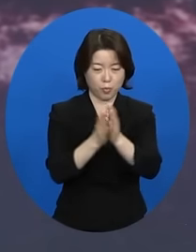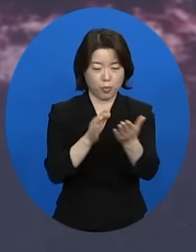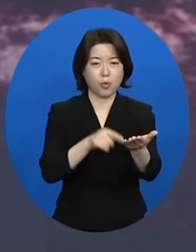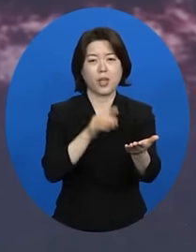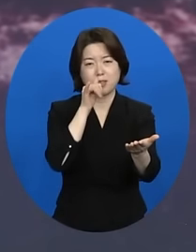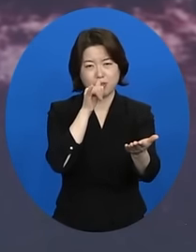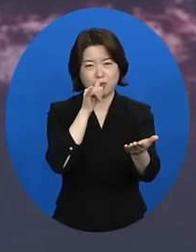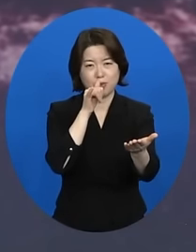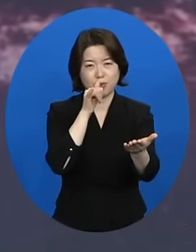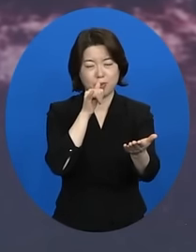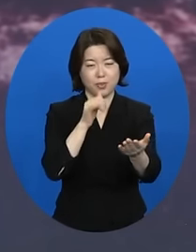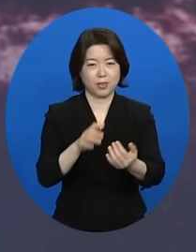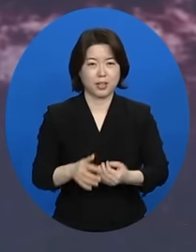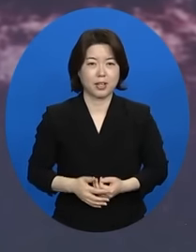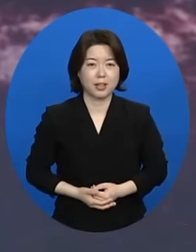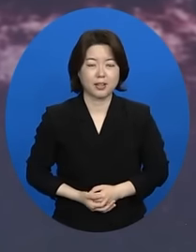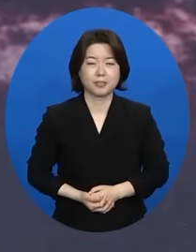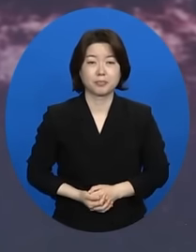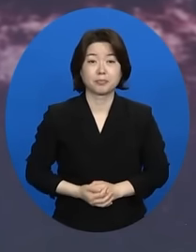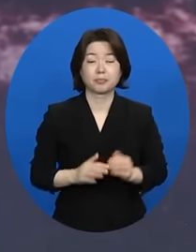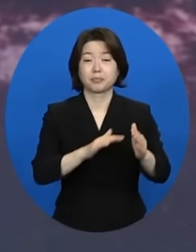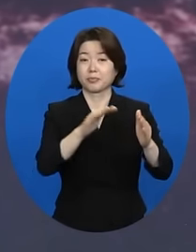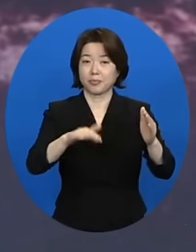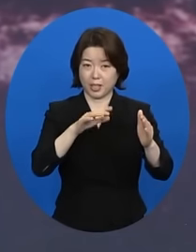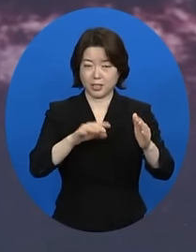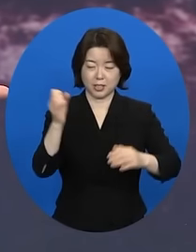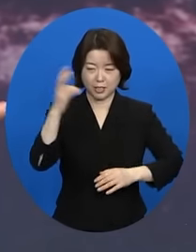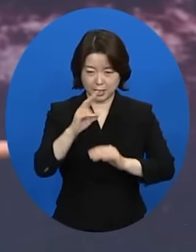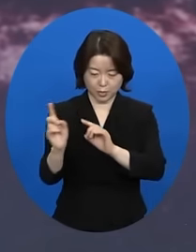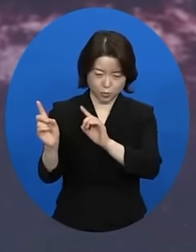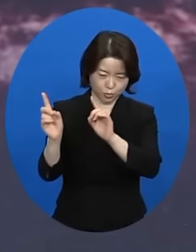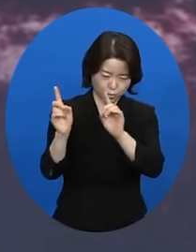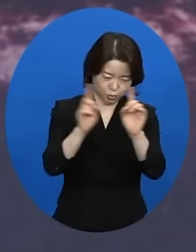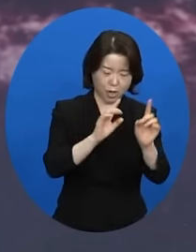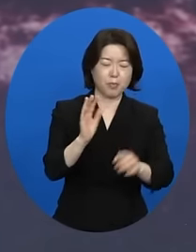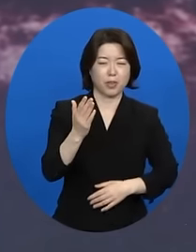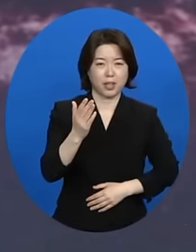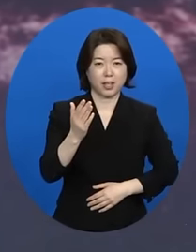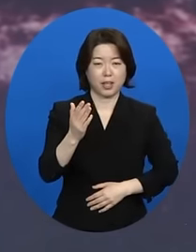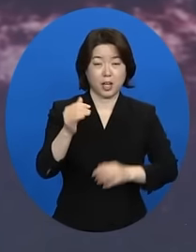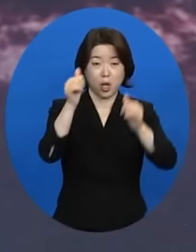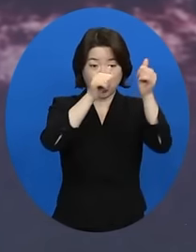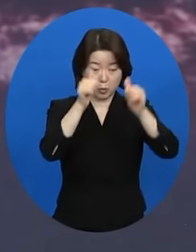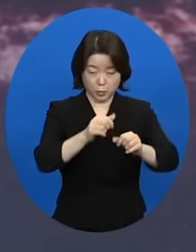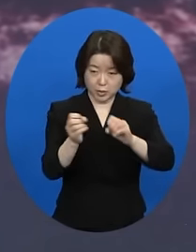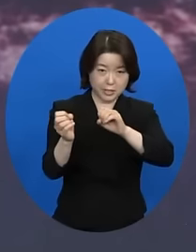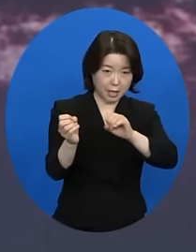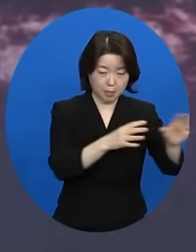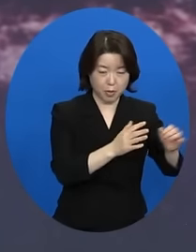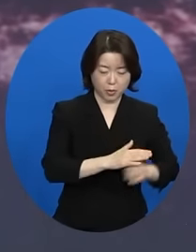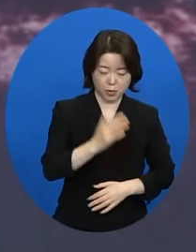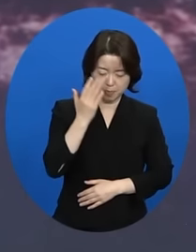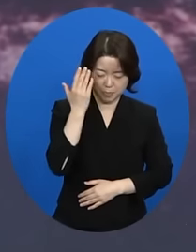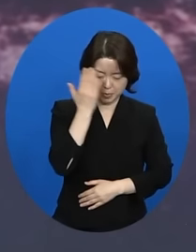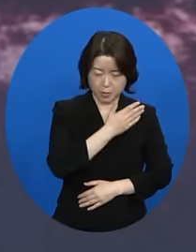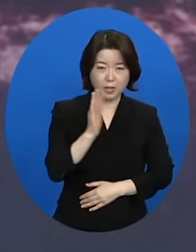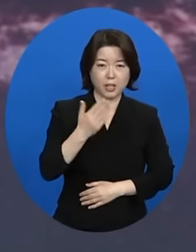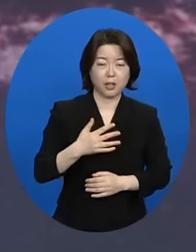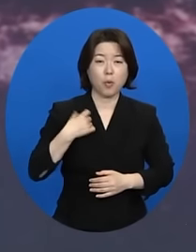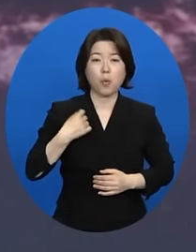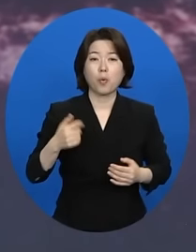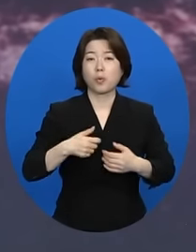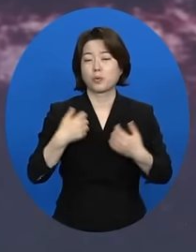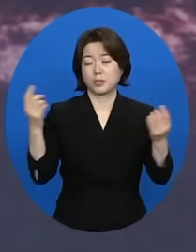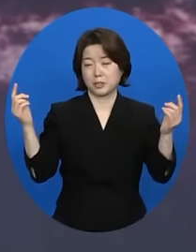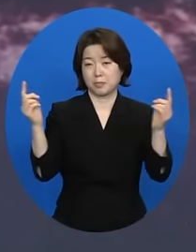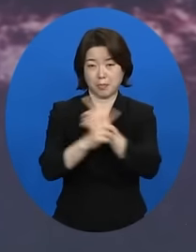나타나잖아요. 그래서 그 가정이 다시 회복이 되어지는 것입니다. 그러면서 우상을 버리고 정결케 하고 옷을 갈아입고,